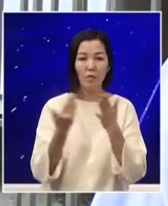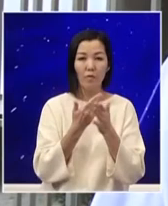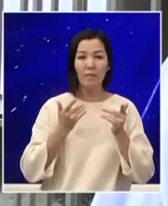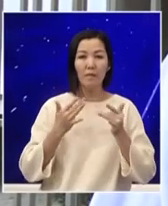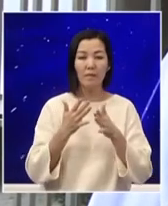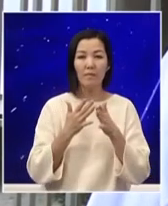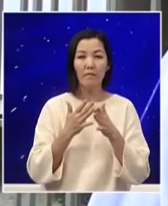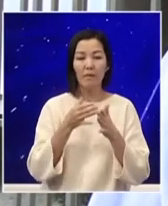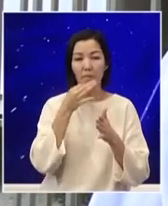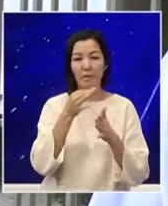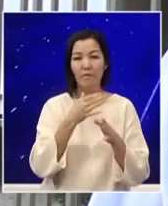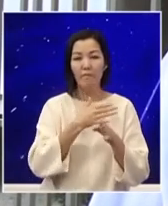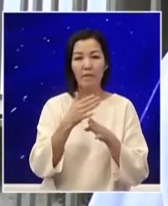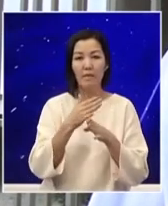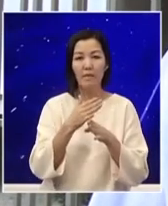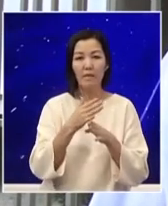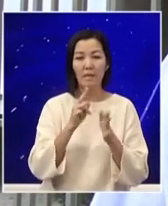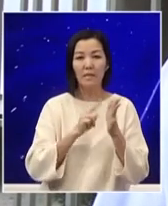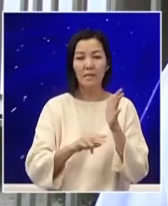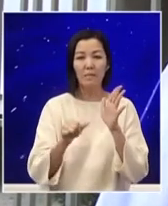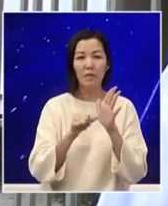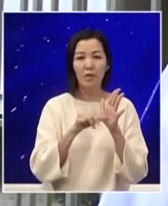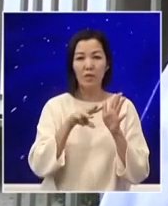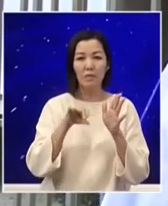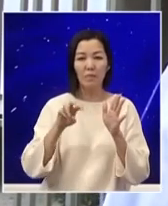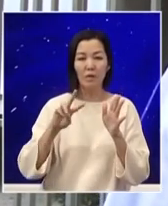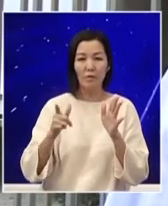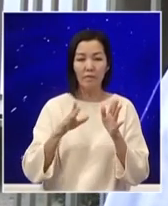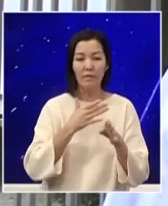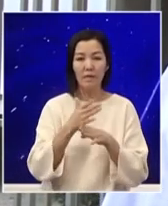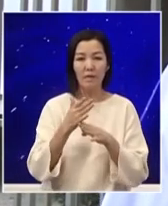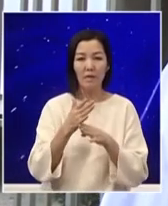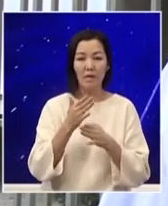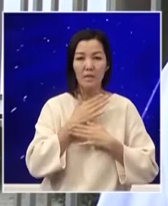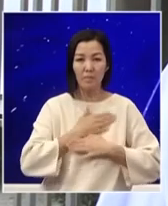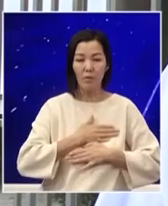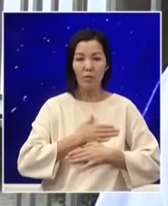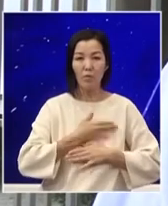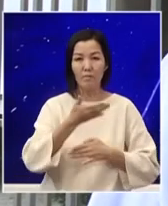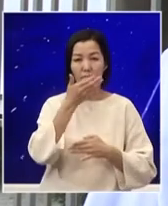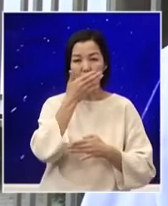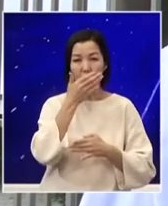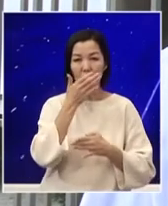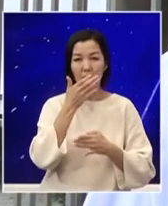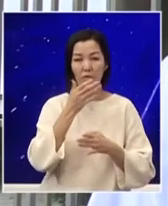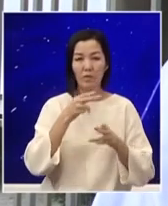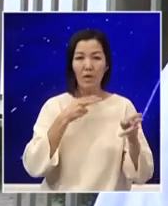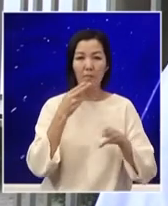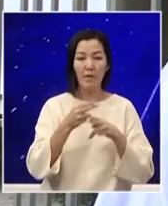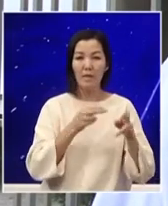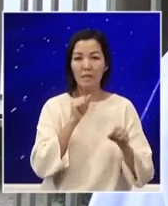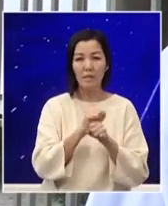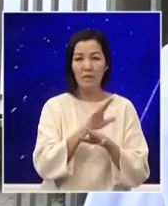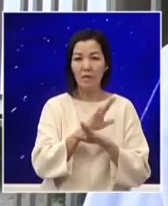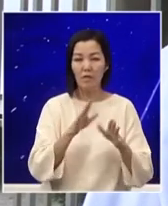Из областного бюджета на это выделено почти 76 миллионов. С вводом этого объекта мы спокойны. Кислород в наших операционных никогда не закончится.